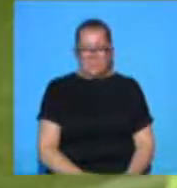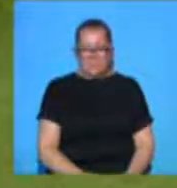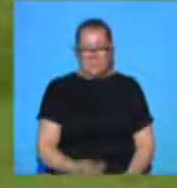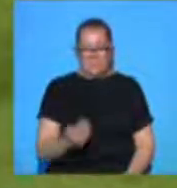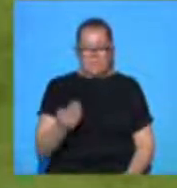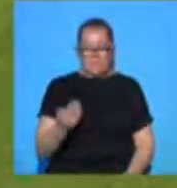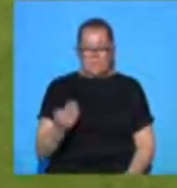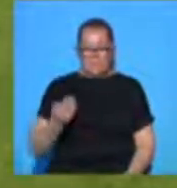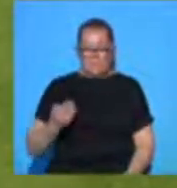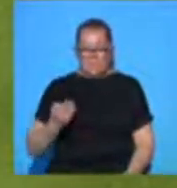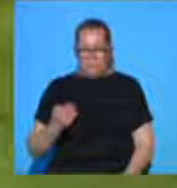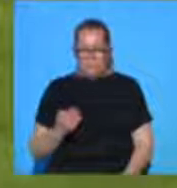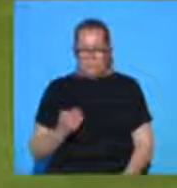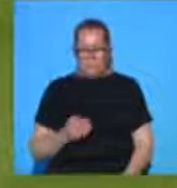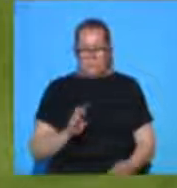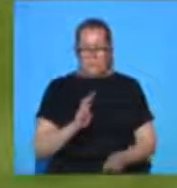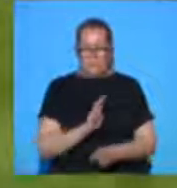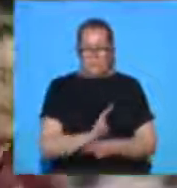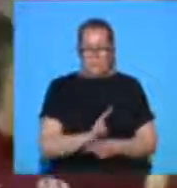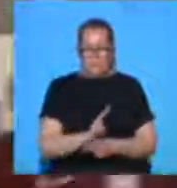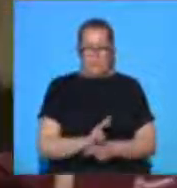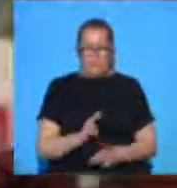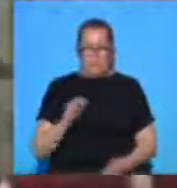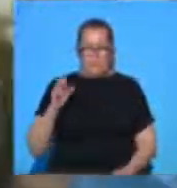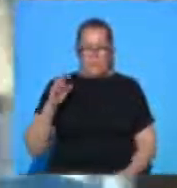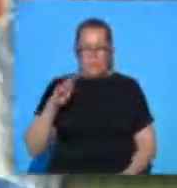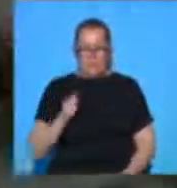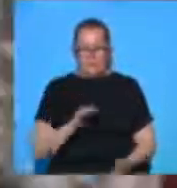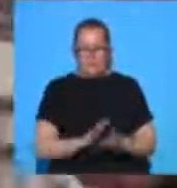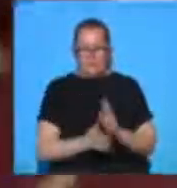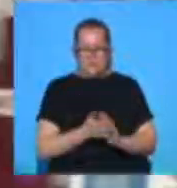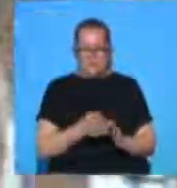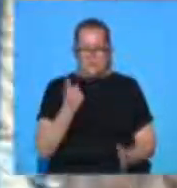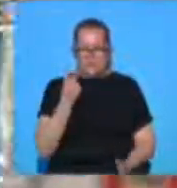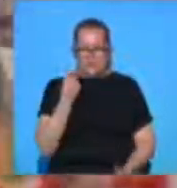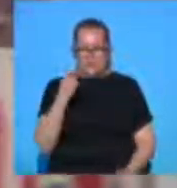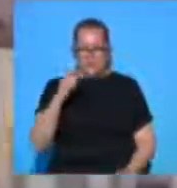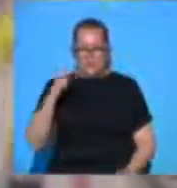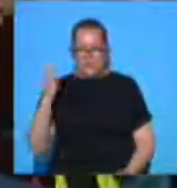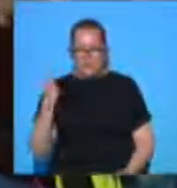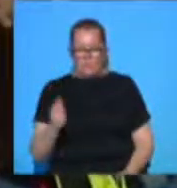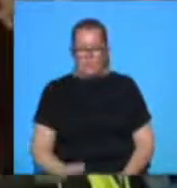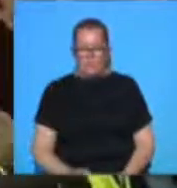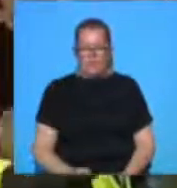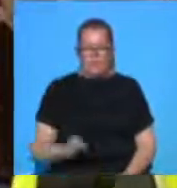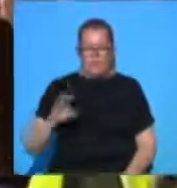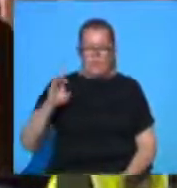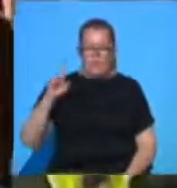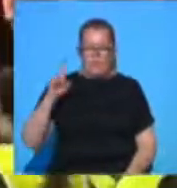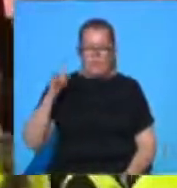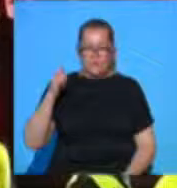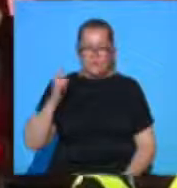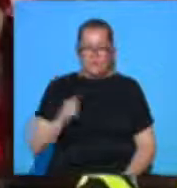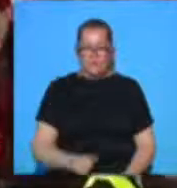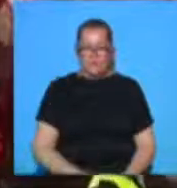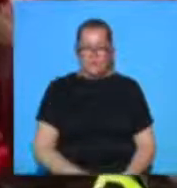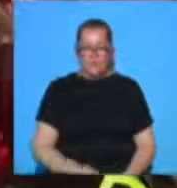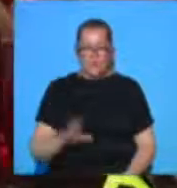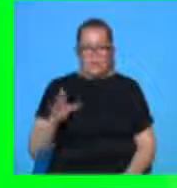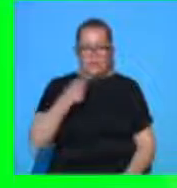fața buturilor lui Letica. S-a terminat 2-1 pentru CFR Cluj, care a cucerit al 5-lea titlu de campioană consecutiv.